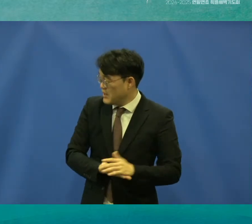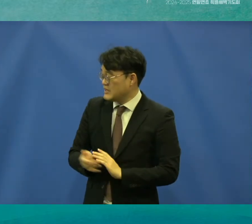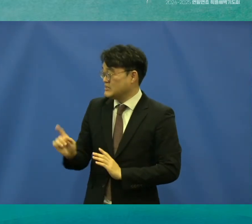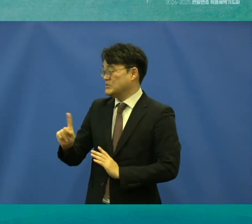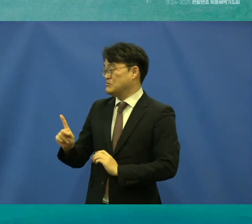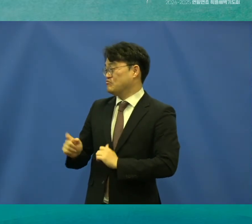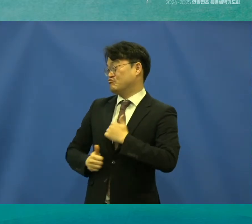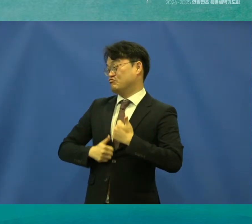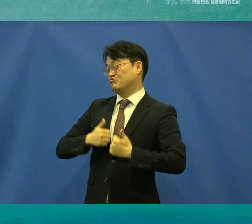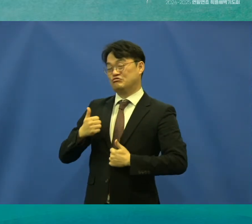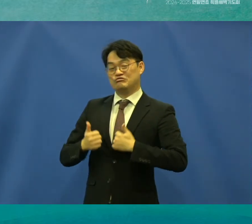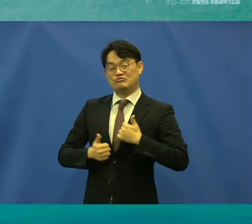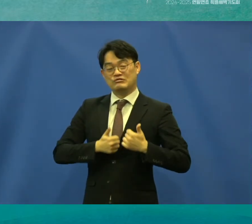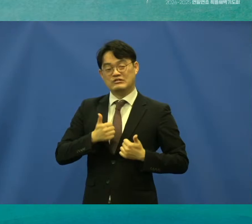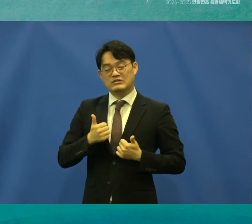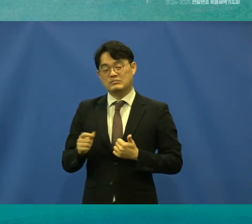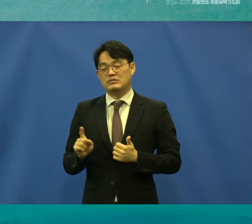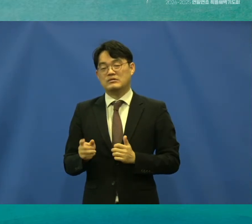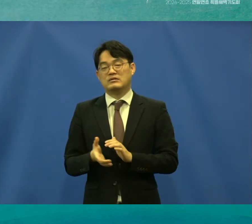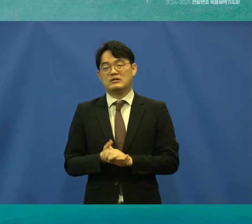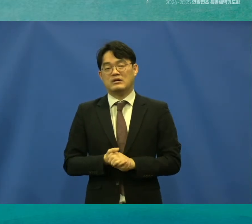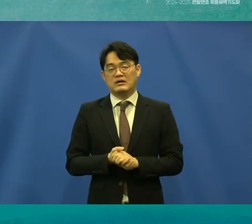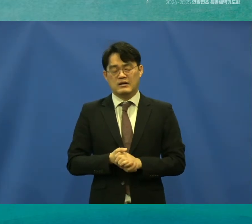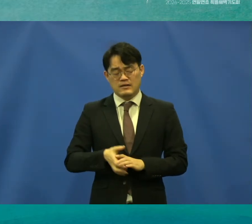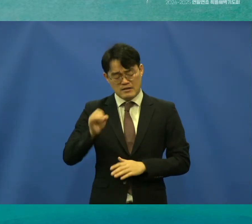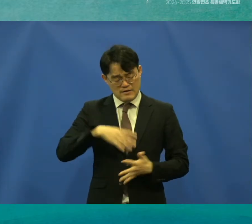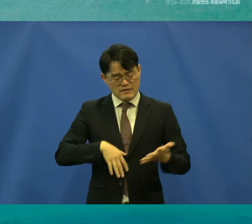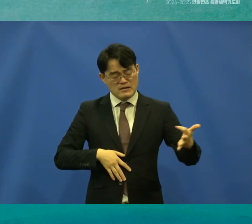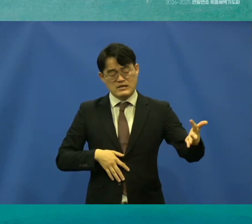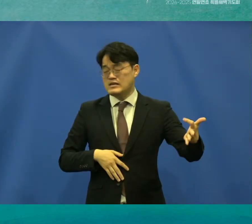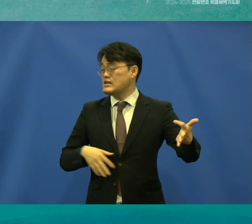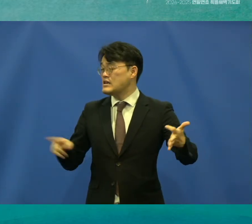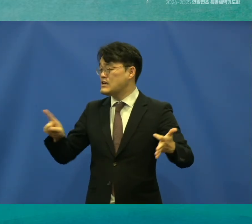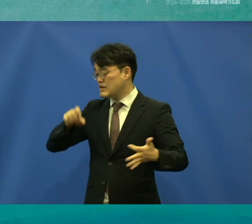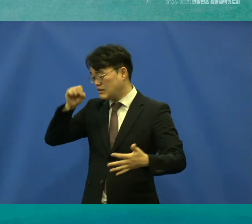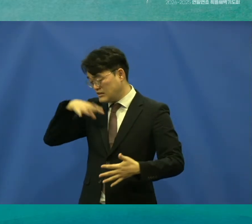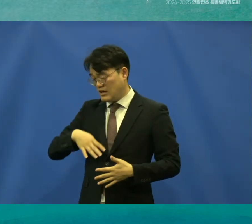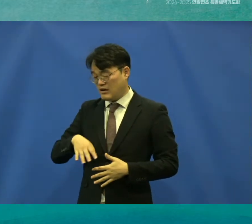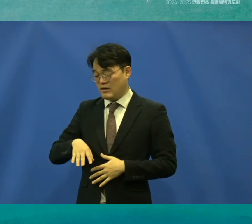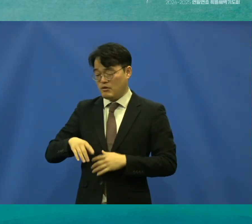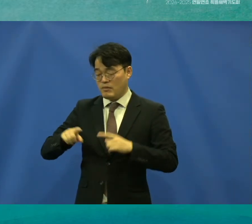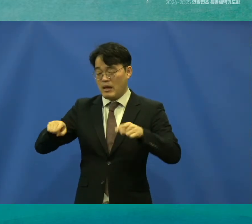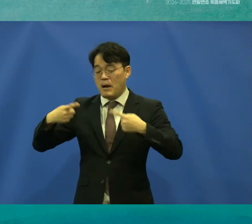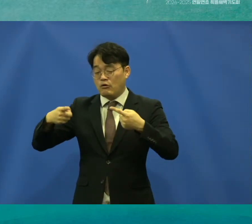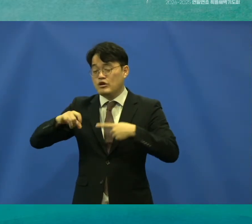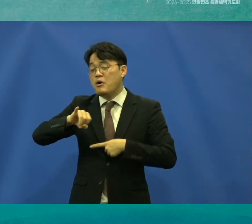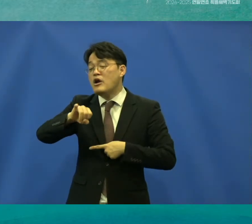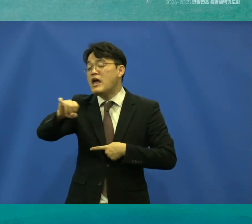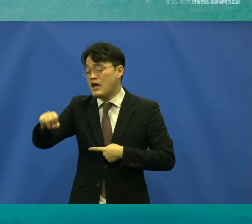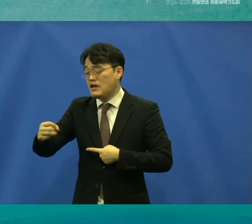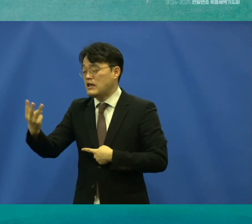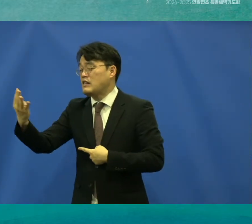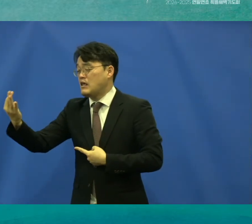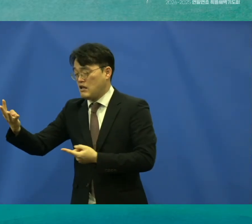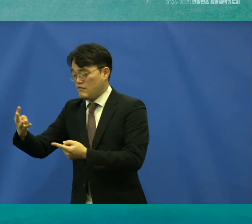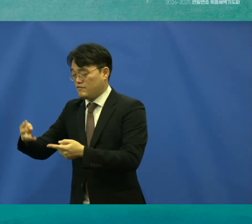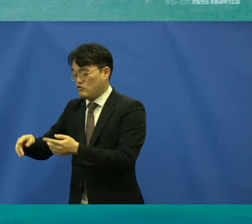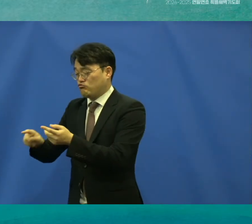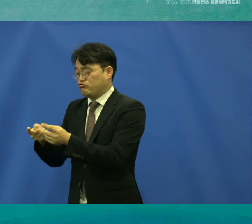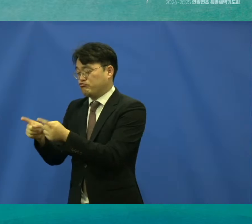쟤는 그냥 뭐 바퀴벌레나 구워주든지 그래야지. 살찐 송아지?